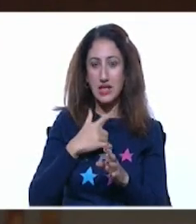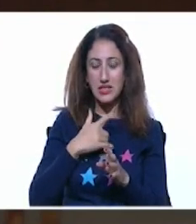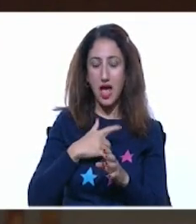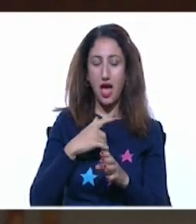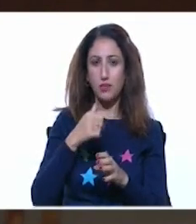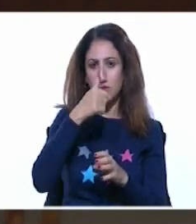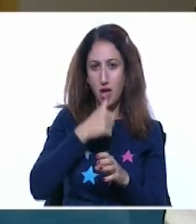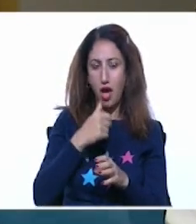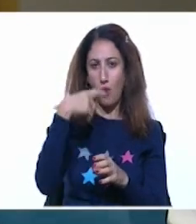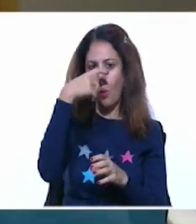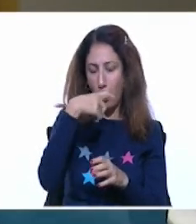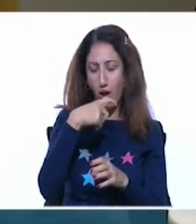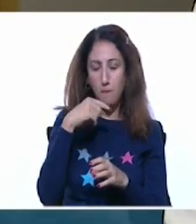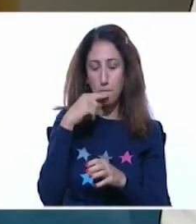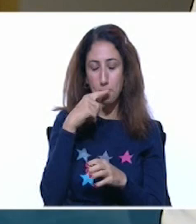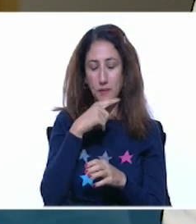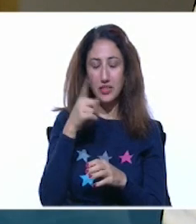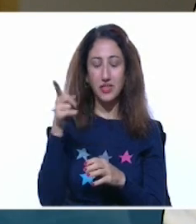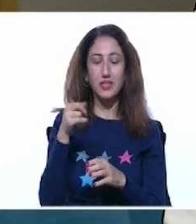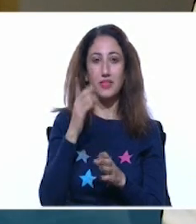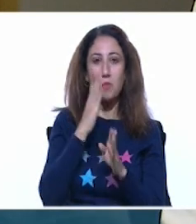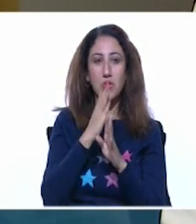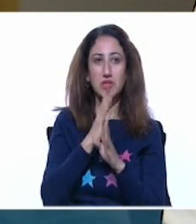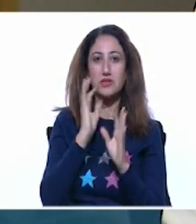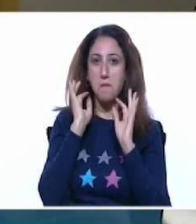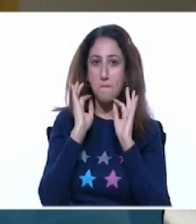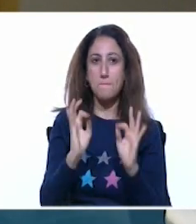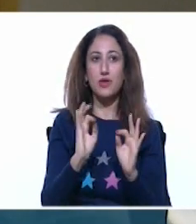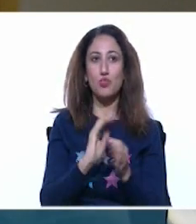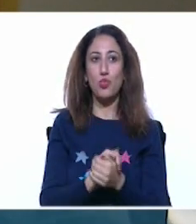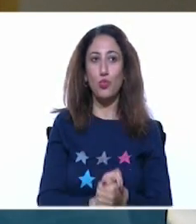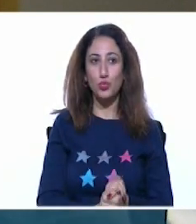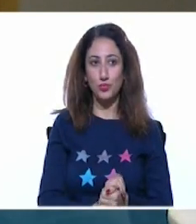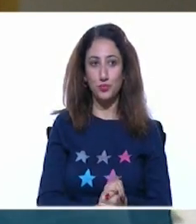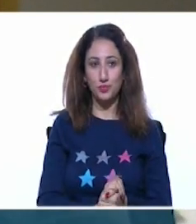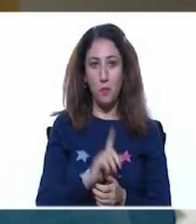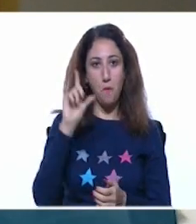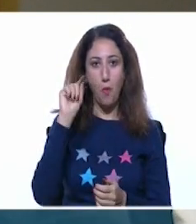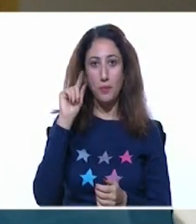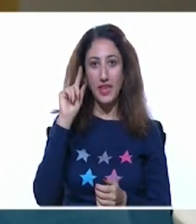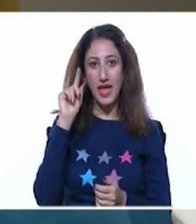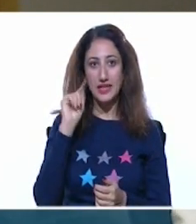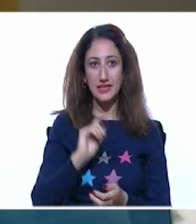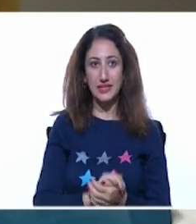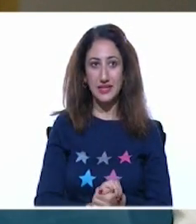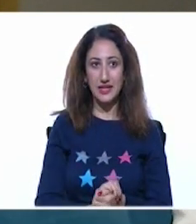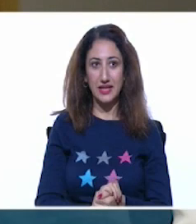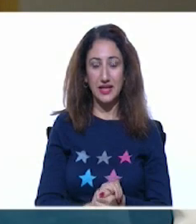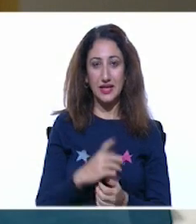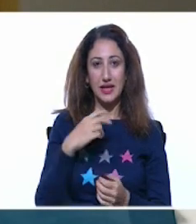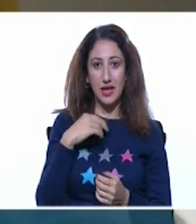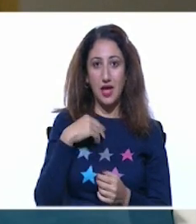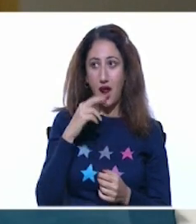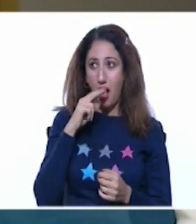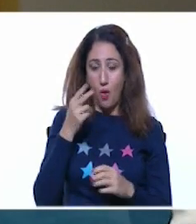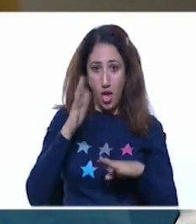تصرفاتك الغريبه. متهيألي الكواليس بتاعت العمل كلها يعني ريهام مش انا اللي اتكلم عليها في